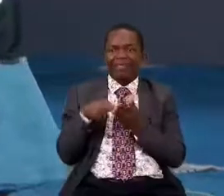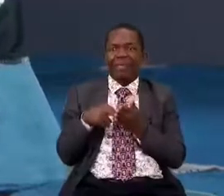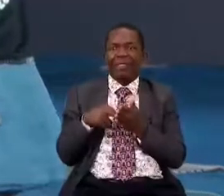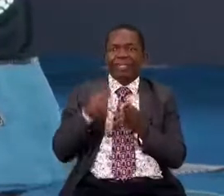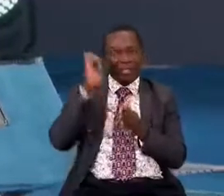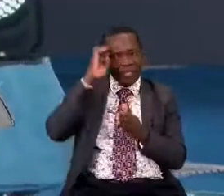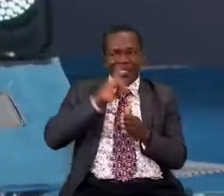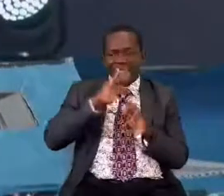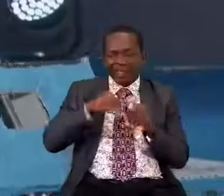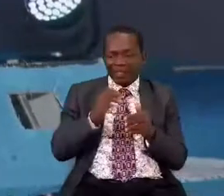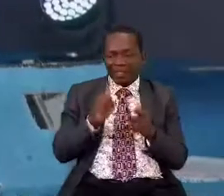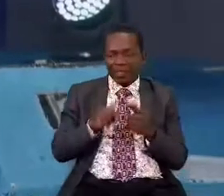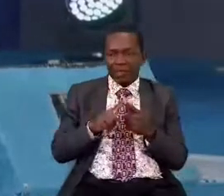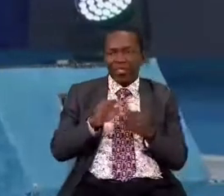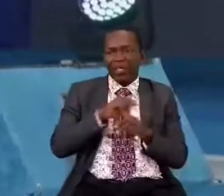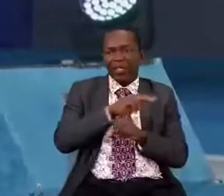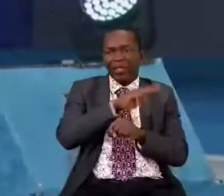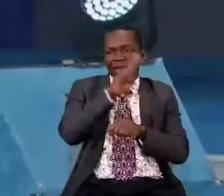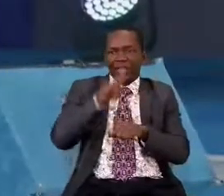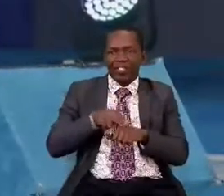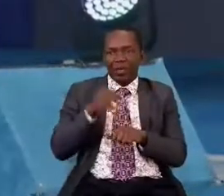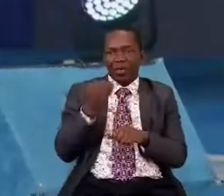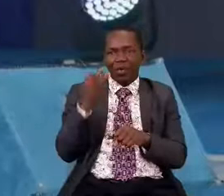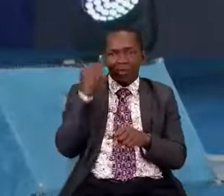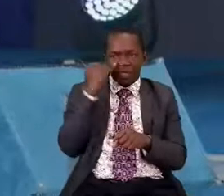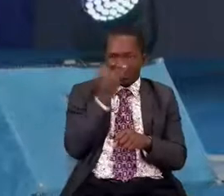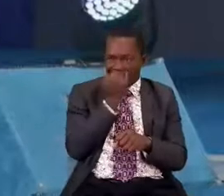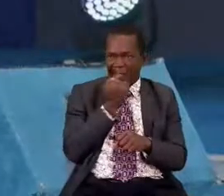la plante de votre pied, je vous le donne